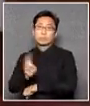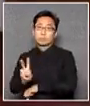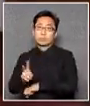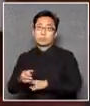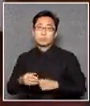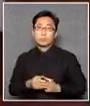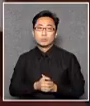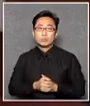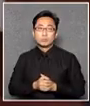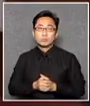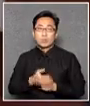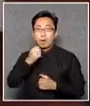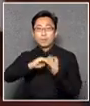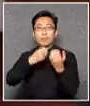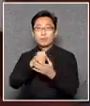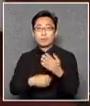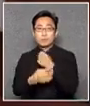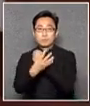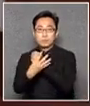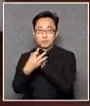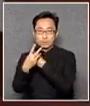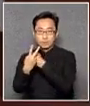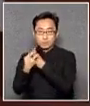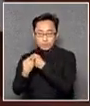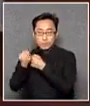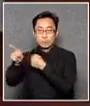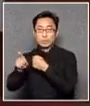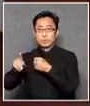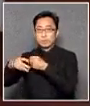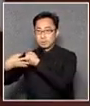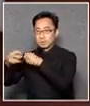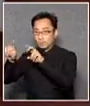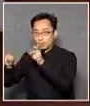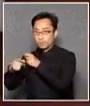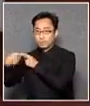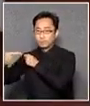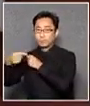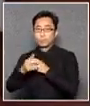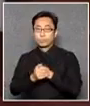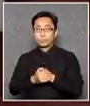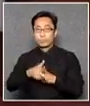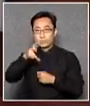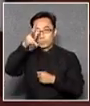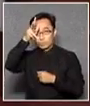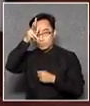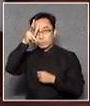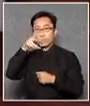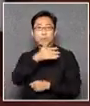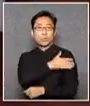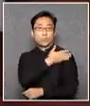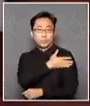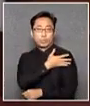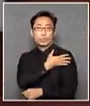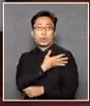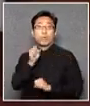根據香港法例第427章第3条括弧1，公務人員或公職身份行事